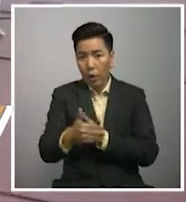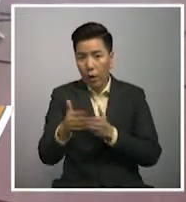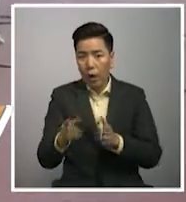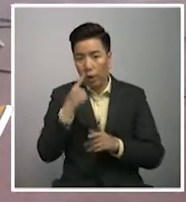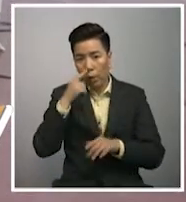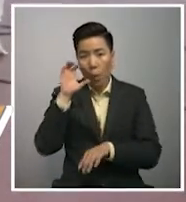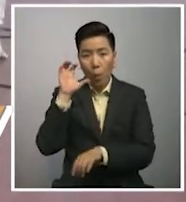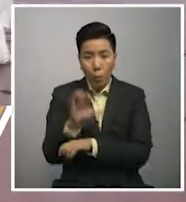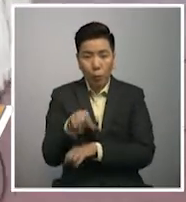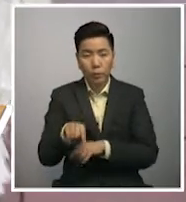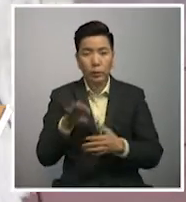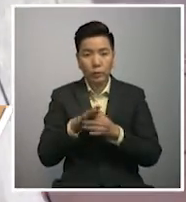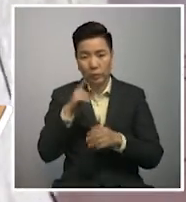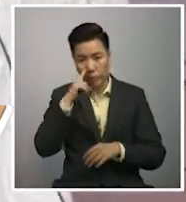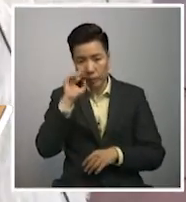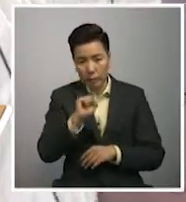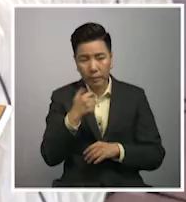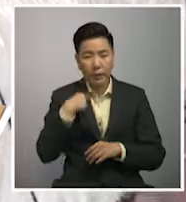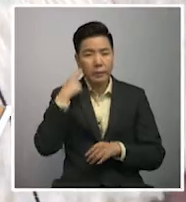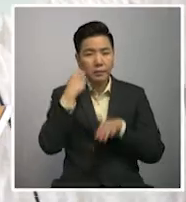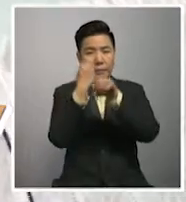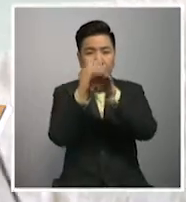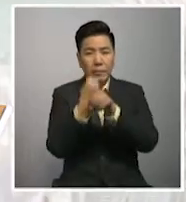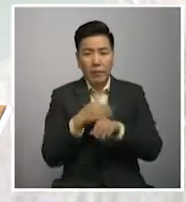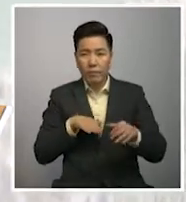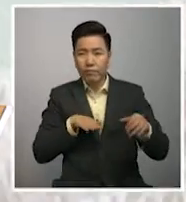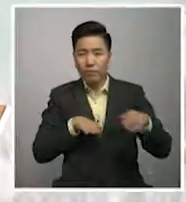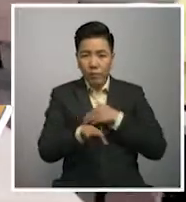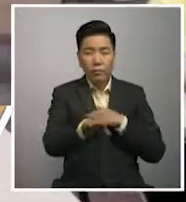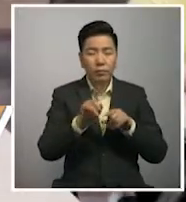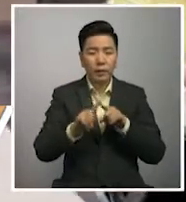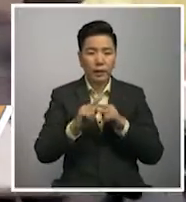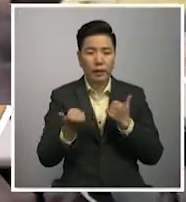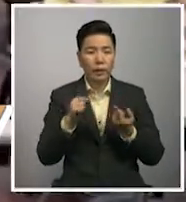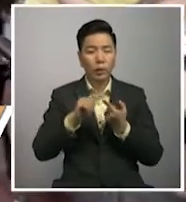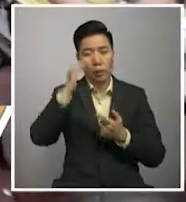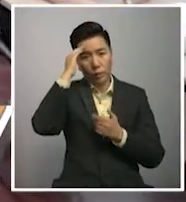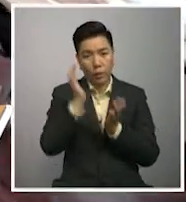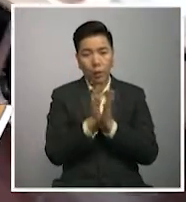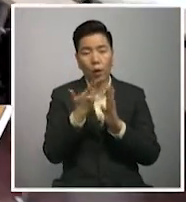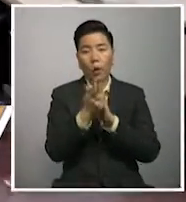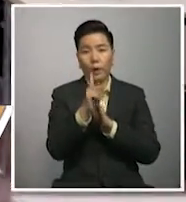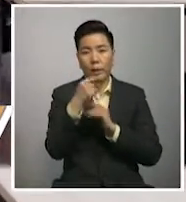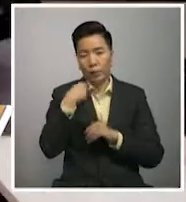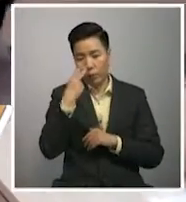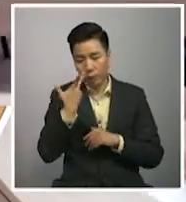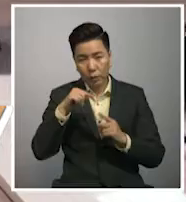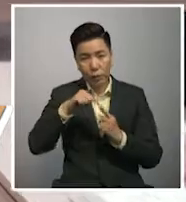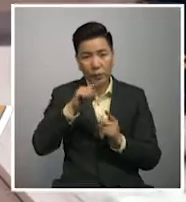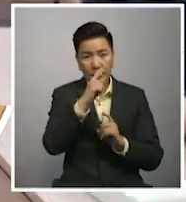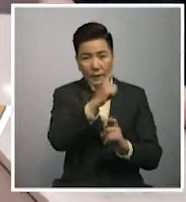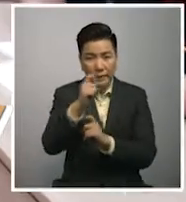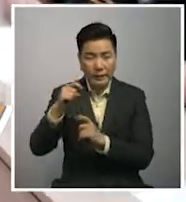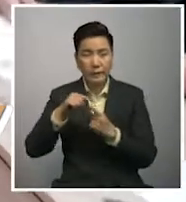ลรูมศูนย์ควบคุมการตรวจจับฝ่าสัญญาณไฟแดงสถานีตำรวจภูธรเมืองขอนแก่นรวมถึงได้มีการลงพื้นที่จุดเสี่ย